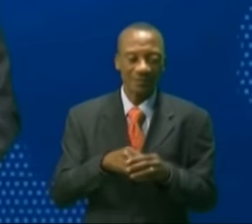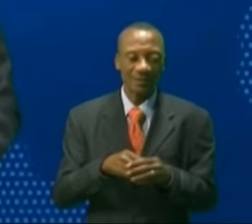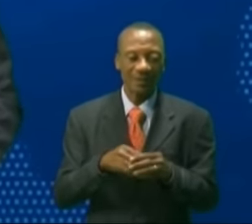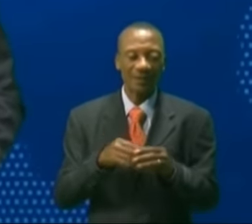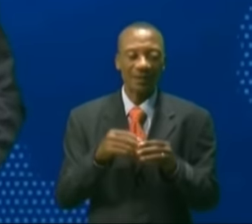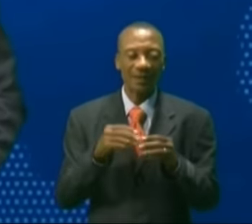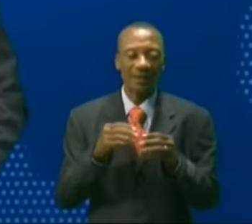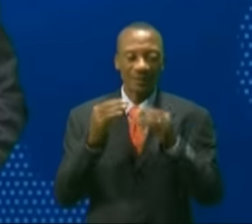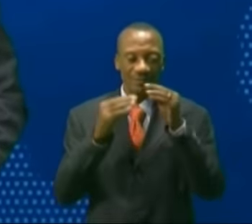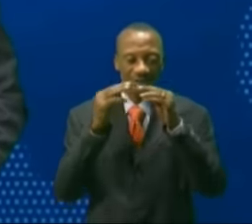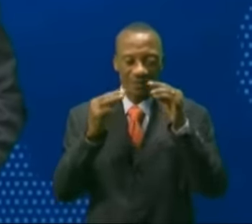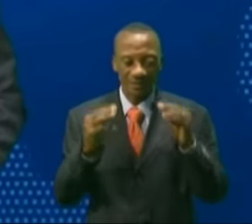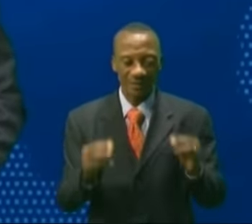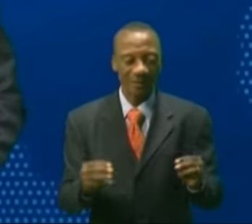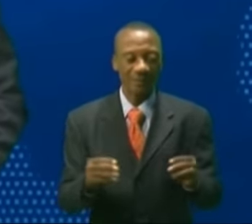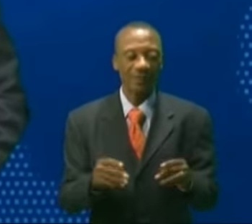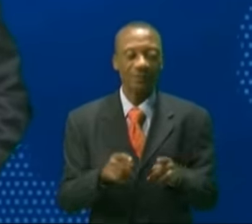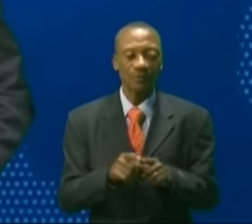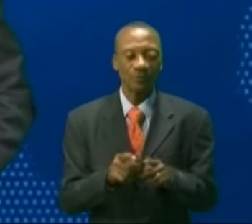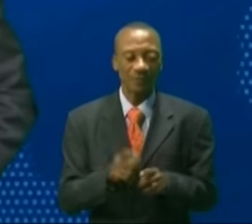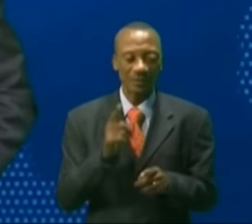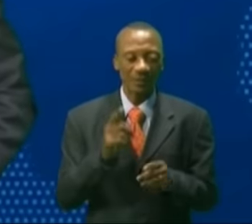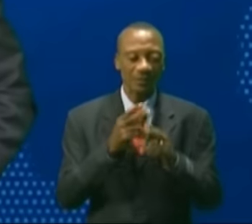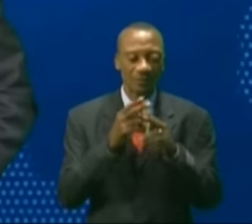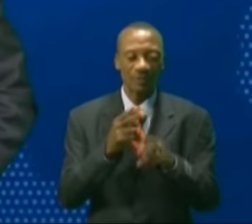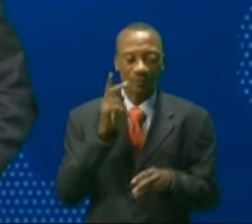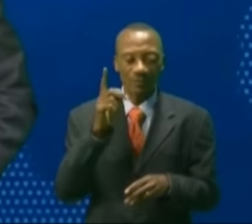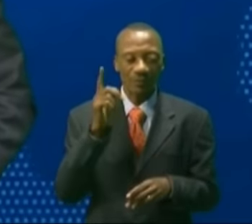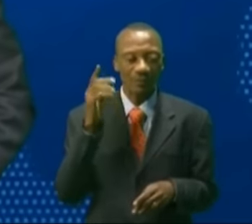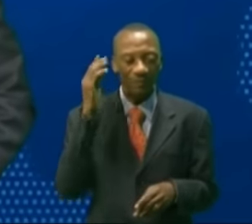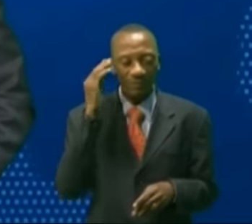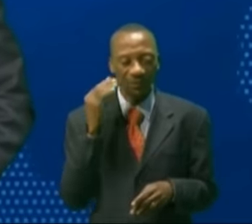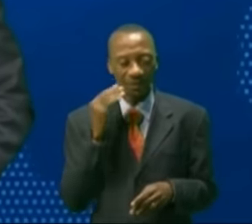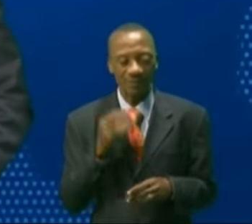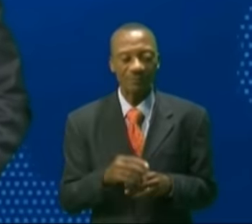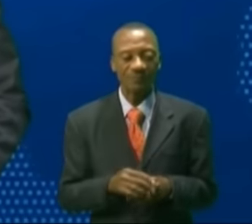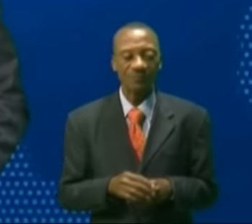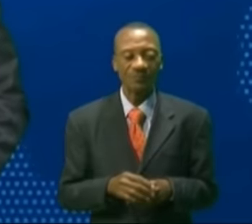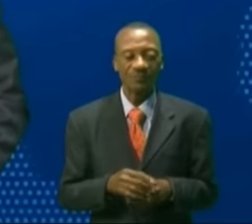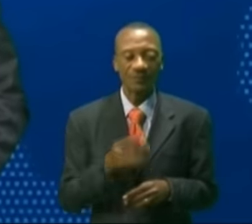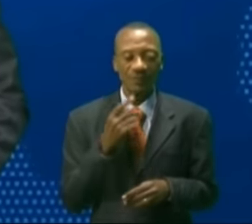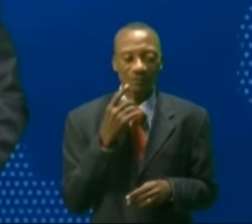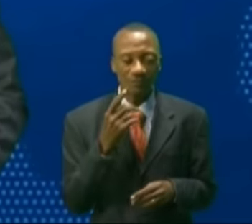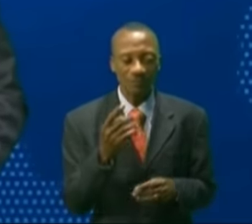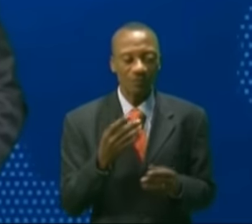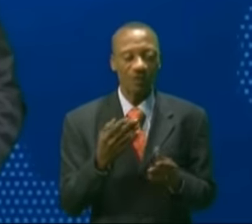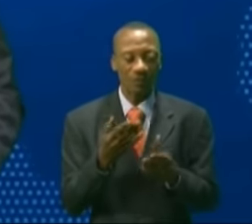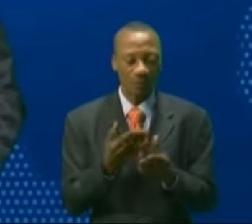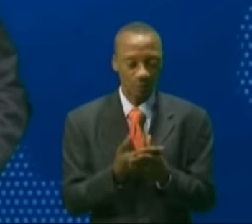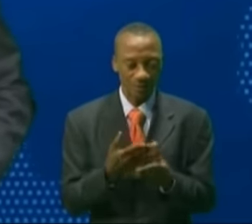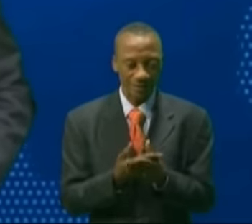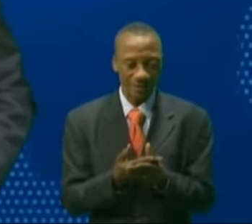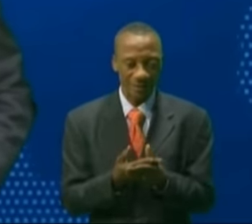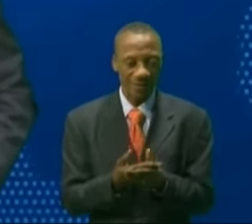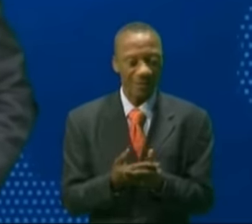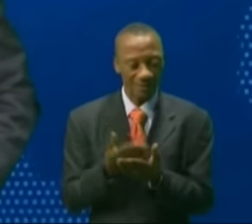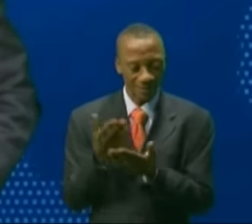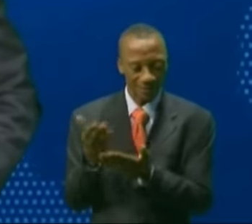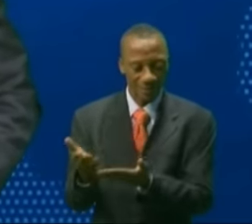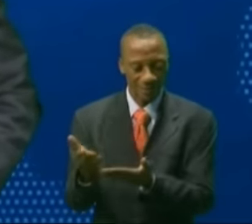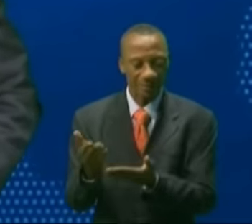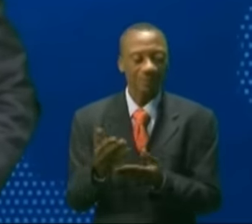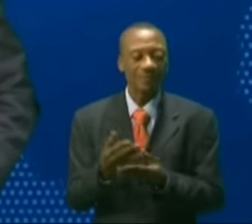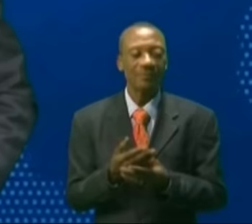1er, 2 et 4, vu les dossiers des intéressés tels qu'instruits par la chancellerie